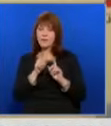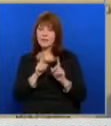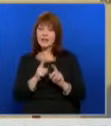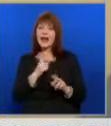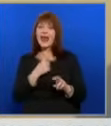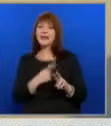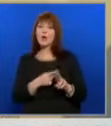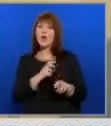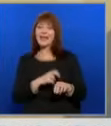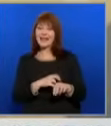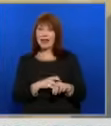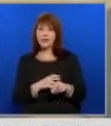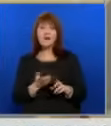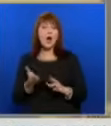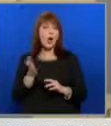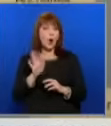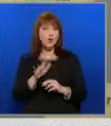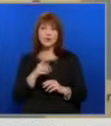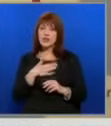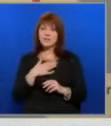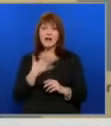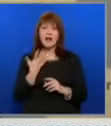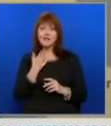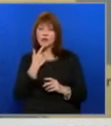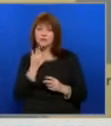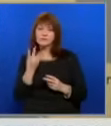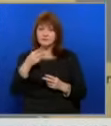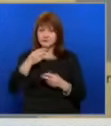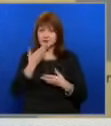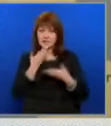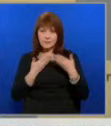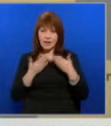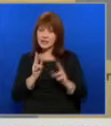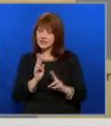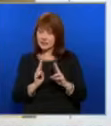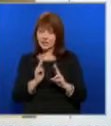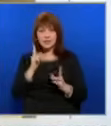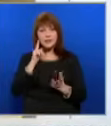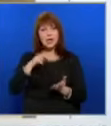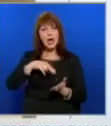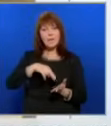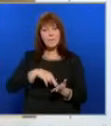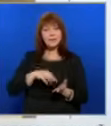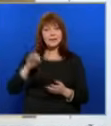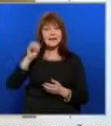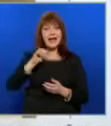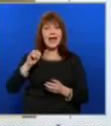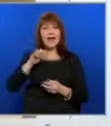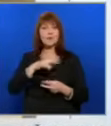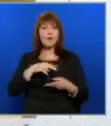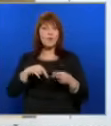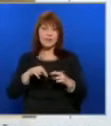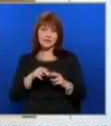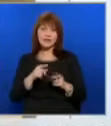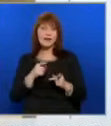премиерът Николай Денков и добави, че все още има какво да се предоговори. Съгласен е обаче с позицията на Еврокомисията. Разбира се,